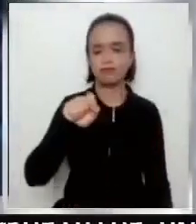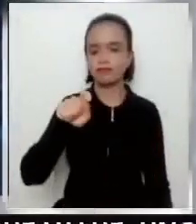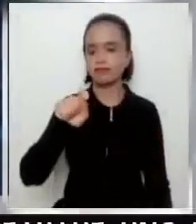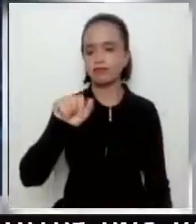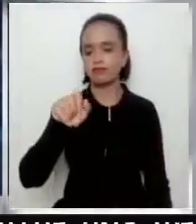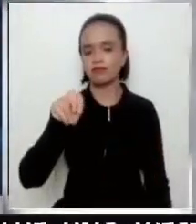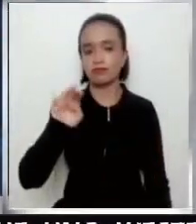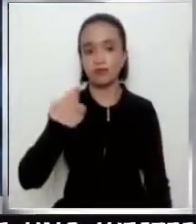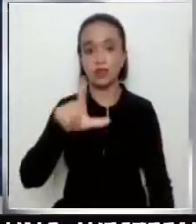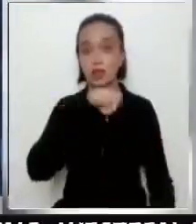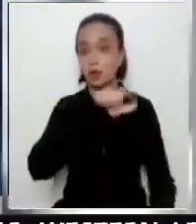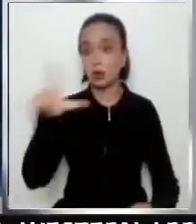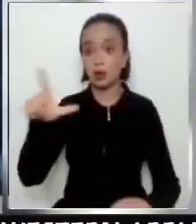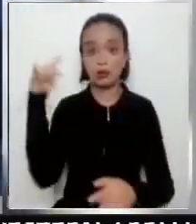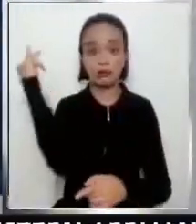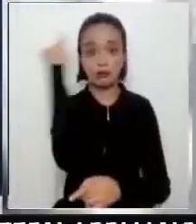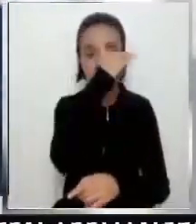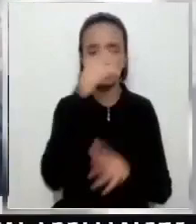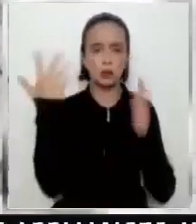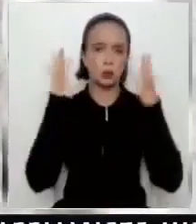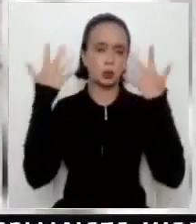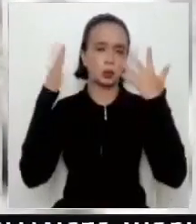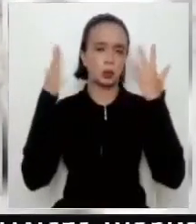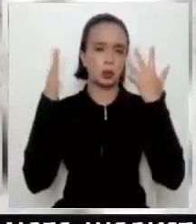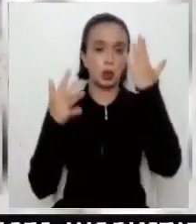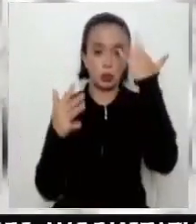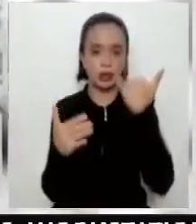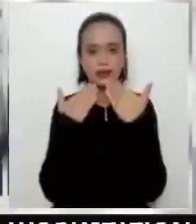ng eroplano, nagpasalamat sila na nandun tayo.